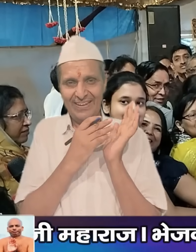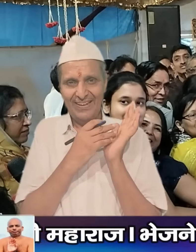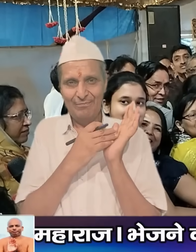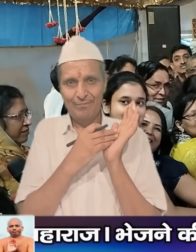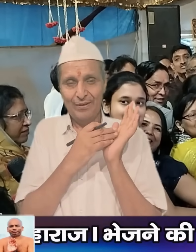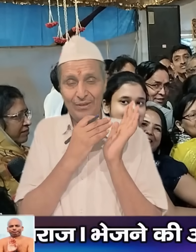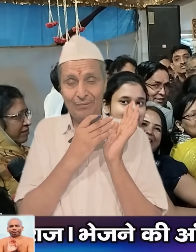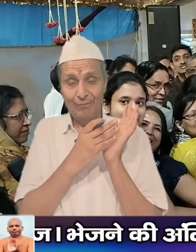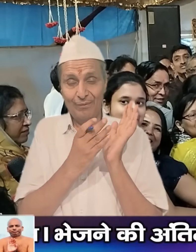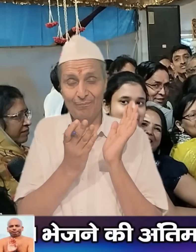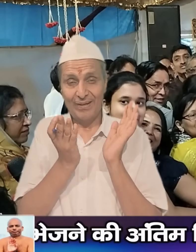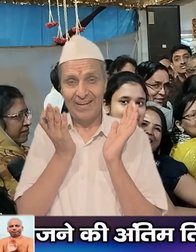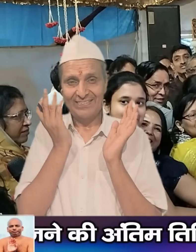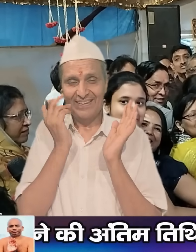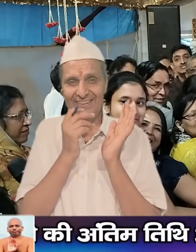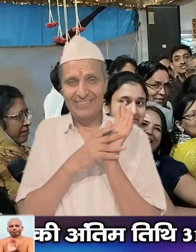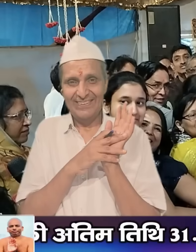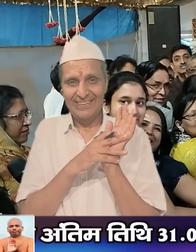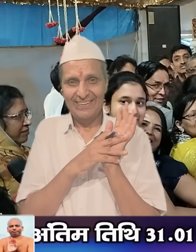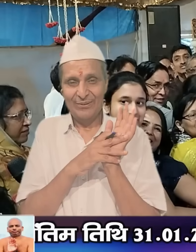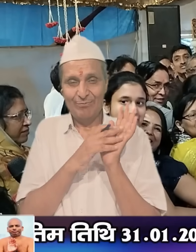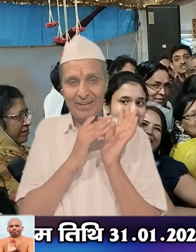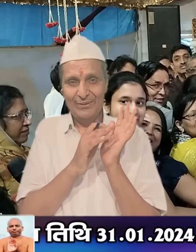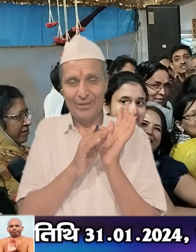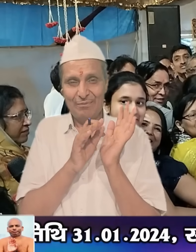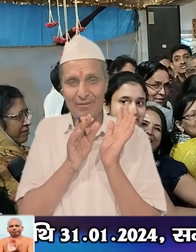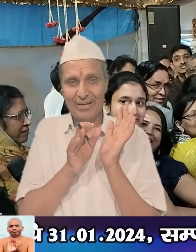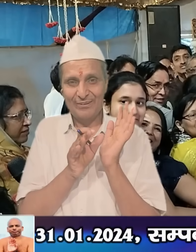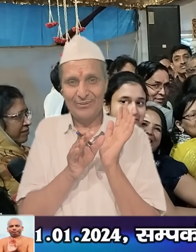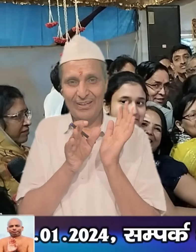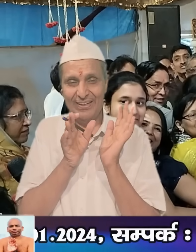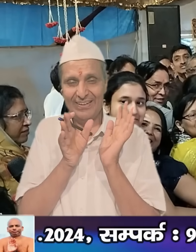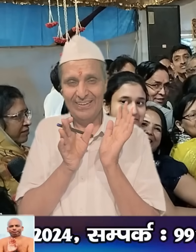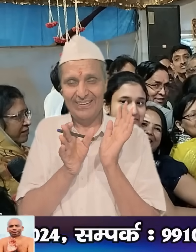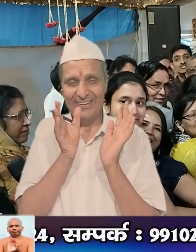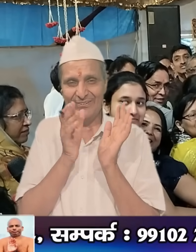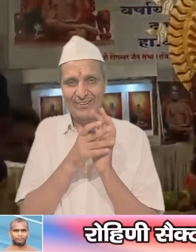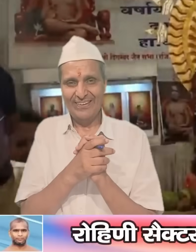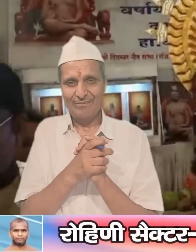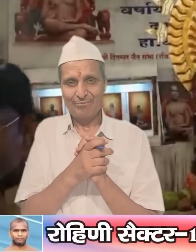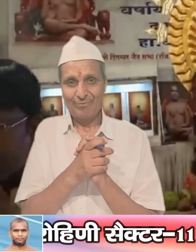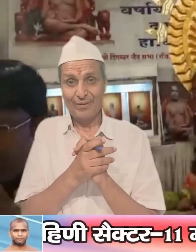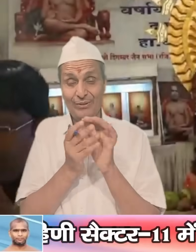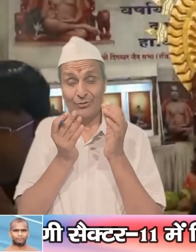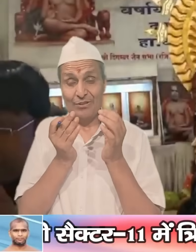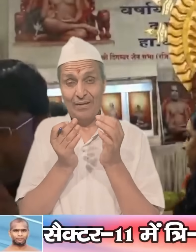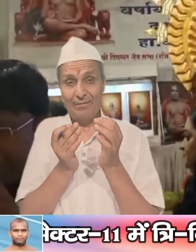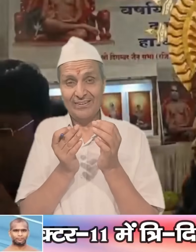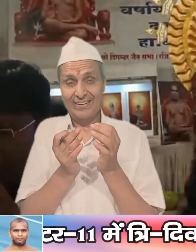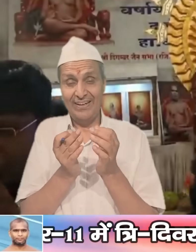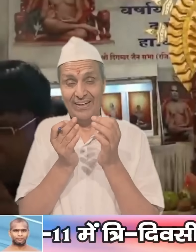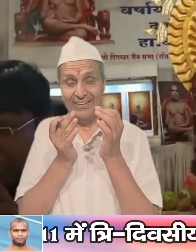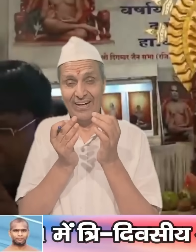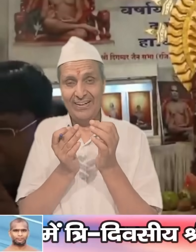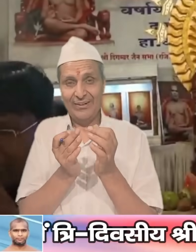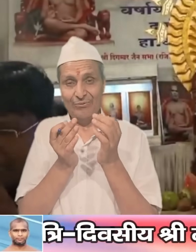ये देख रहे हैं आप, बारात लग गई थी जैसे उपाधियों की, प्रमाण पत्रों की, डिग्रियों की। तो सबसे पहले बात